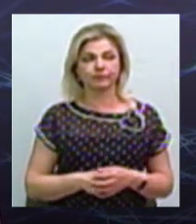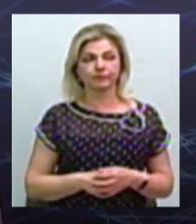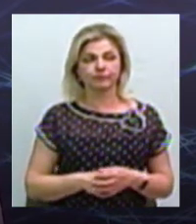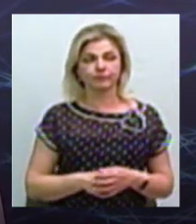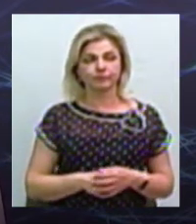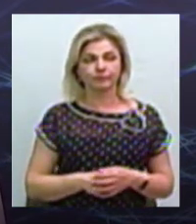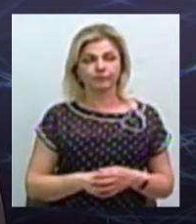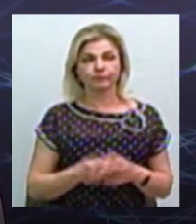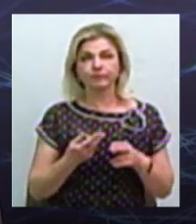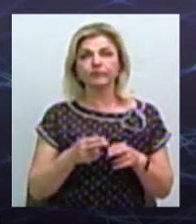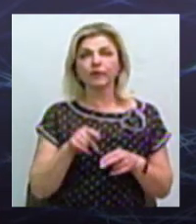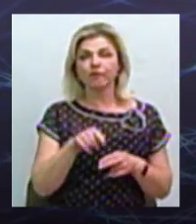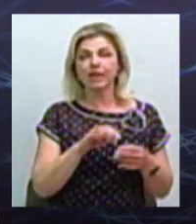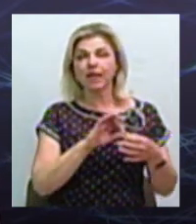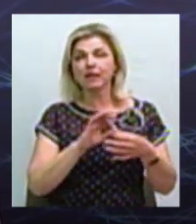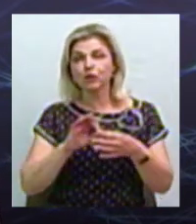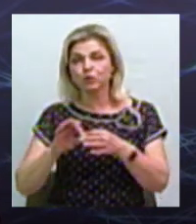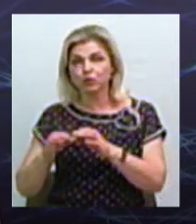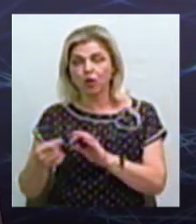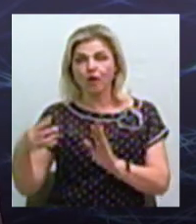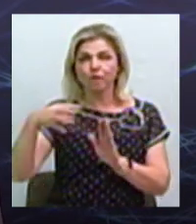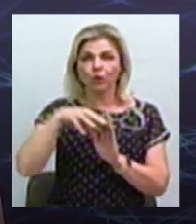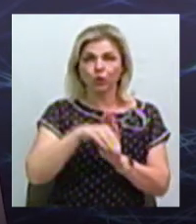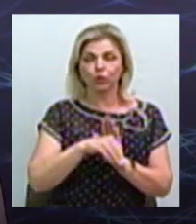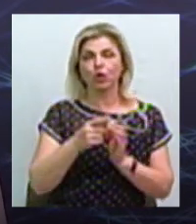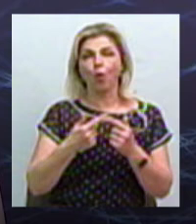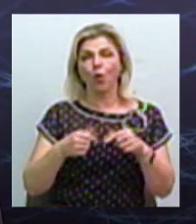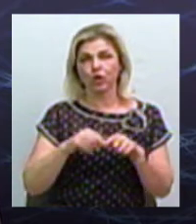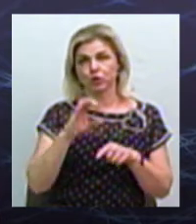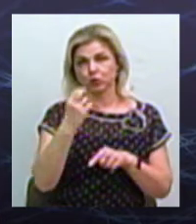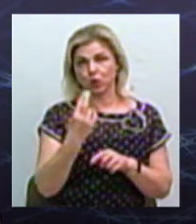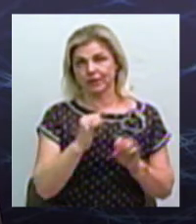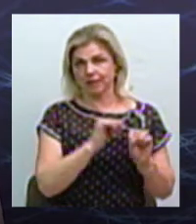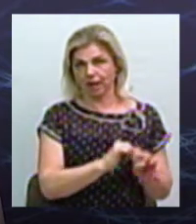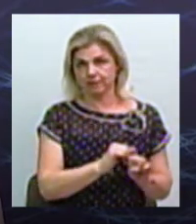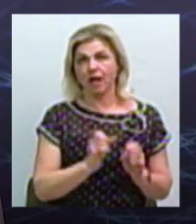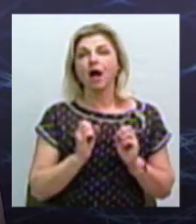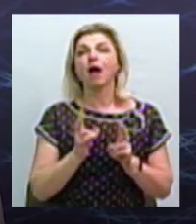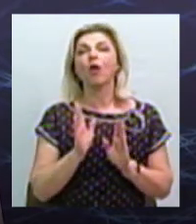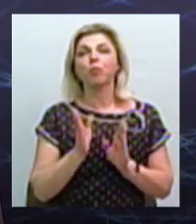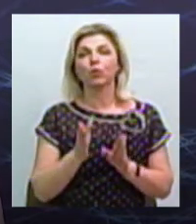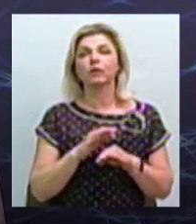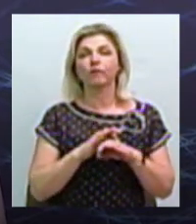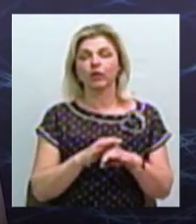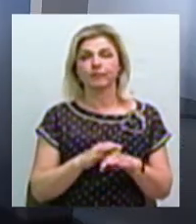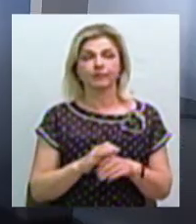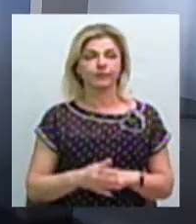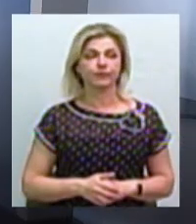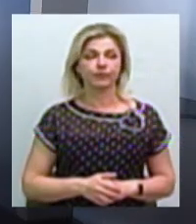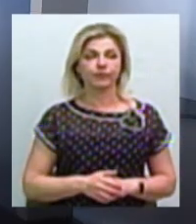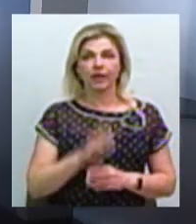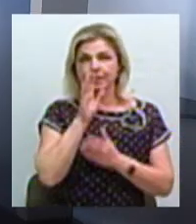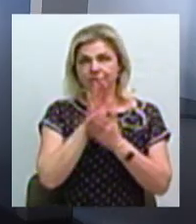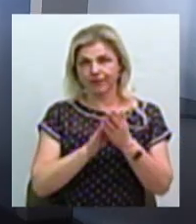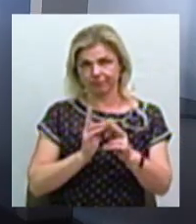у цей ланцюжок включено і органи соціального захисту населення. Як це буде відбуватися? Органи соціального... Ольга, я перепрошую, у нас